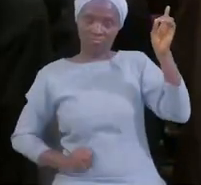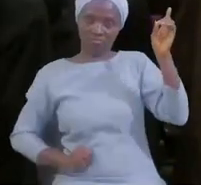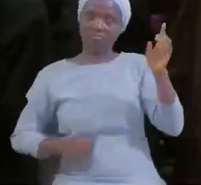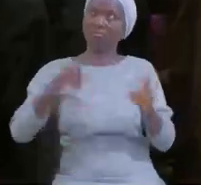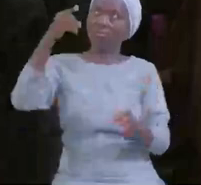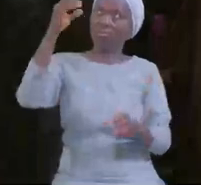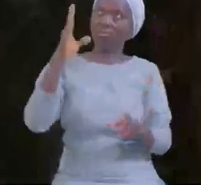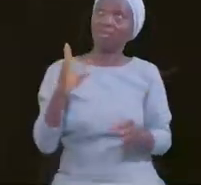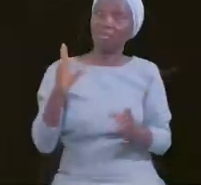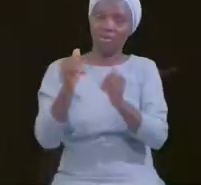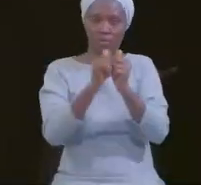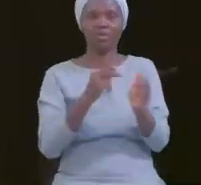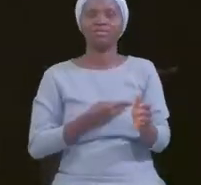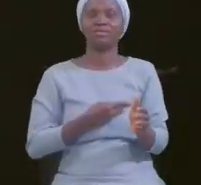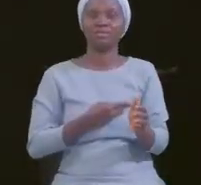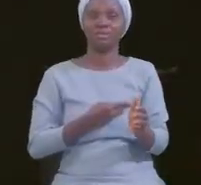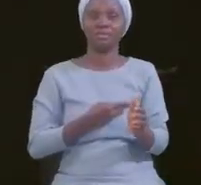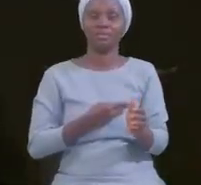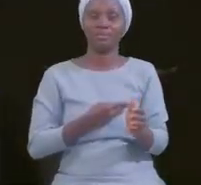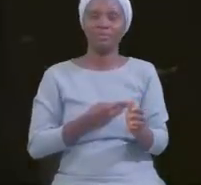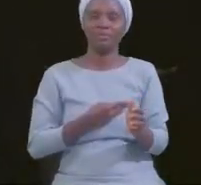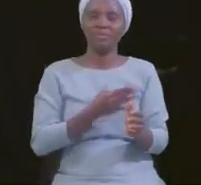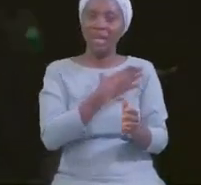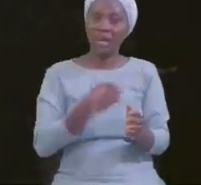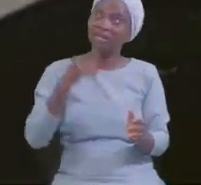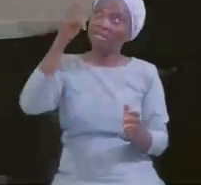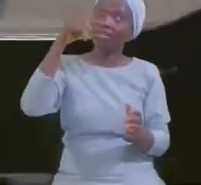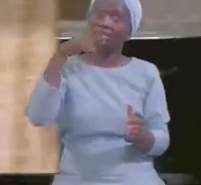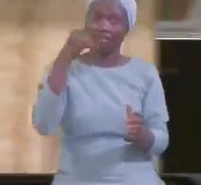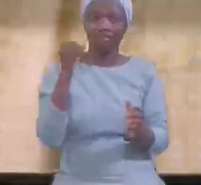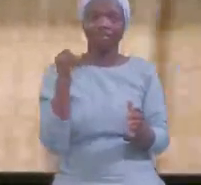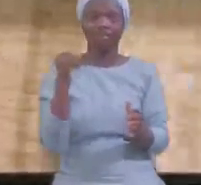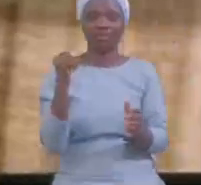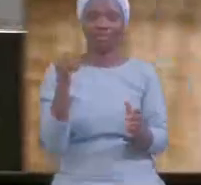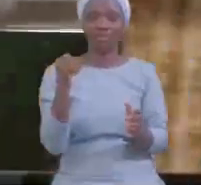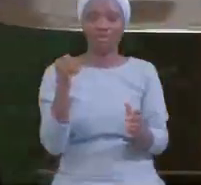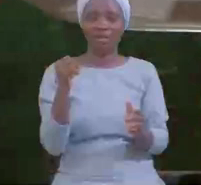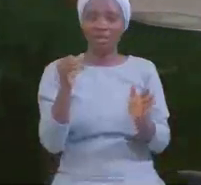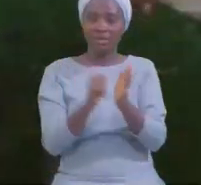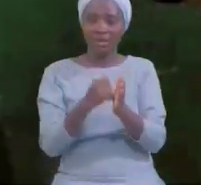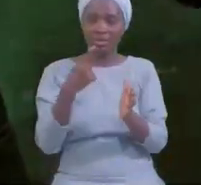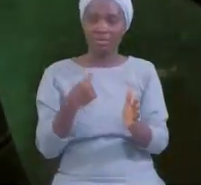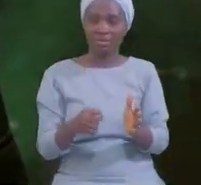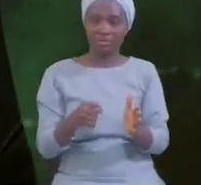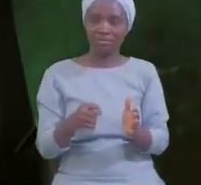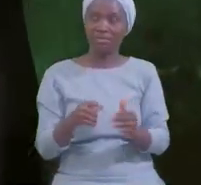nous. Et il a dit que le Père a la puissance